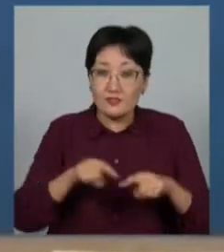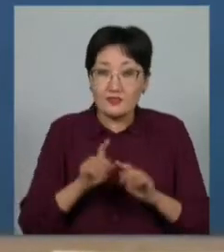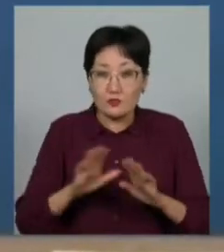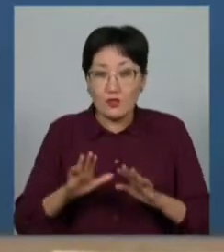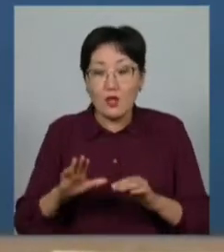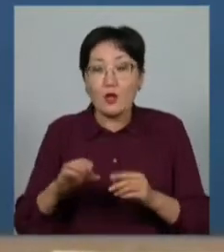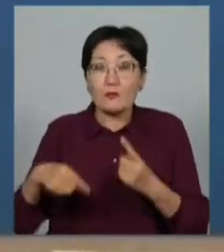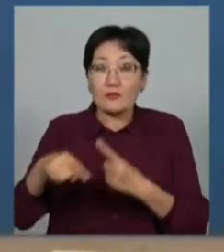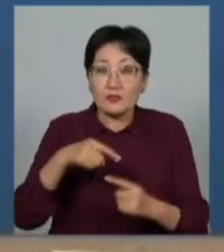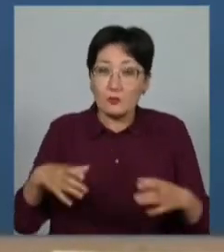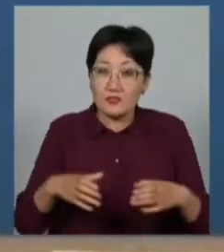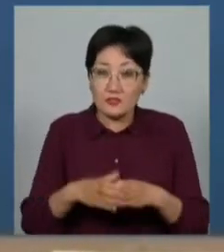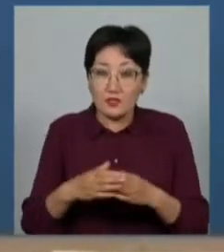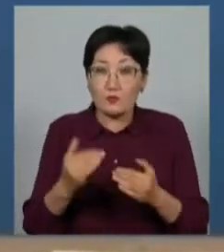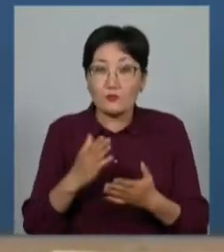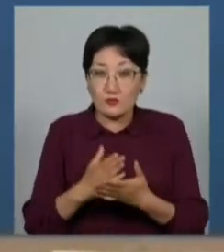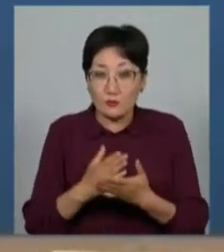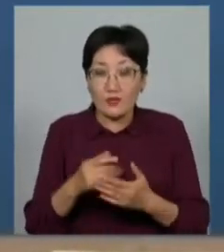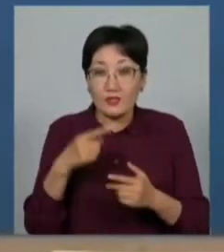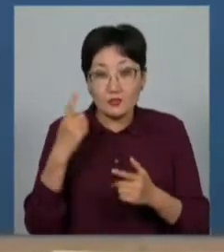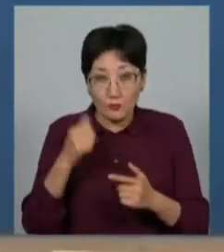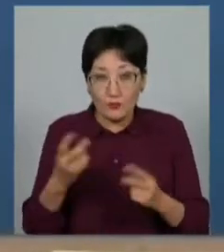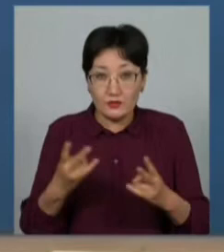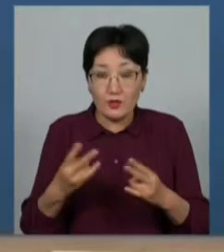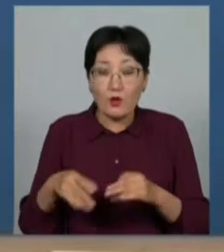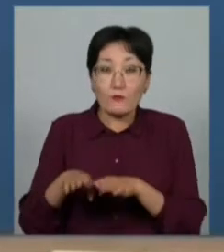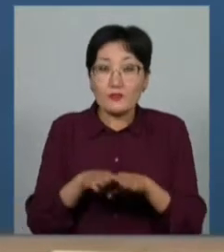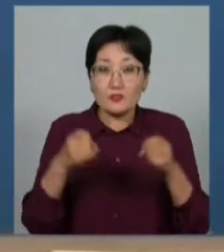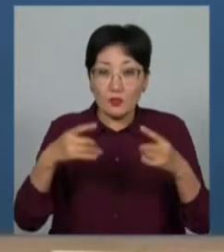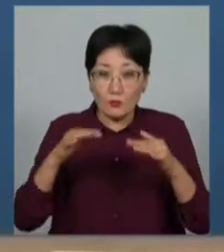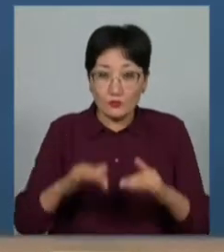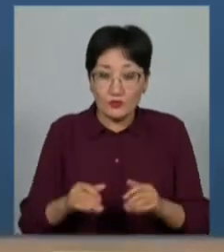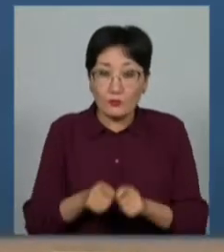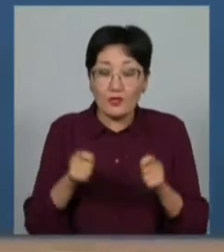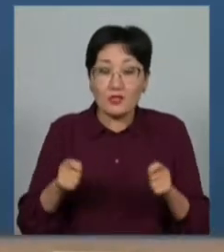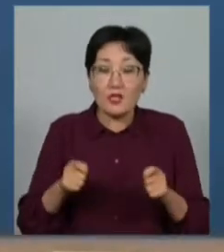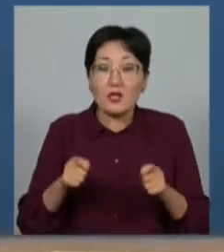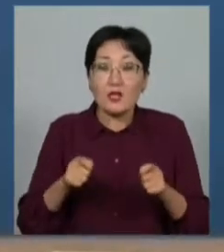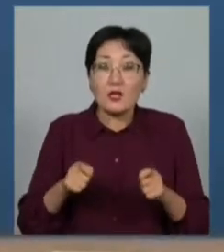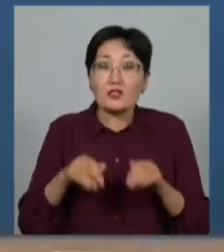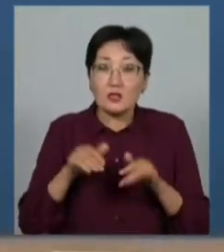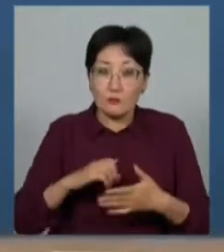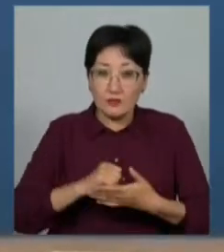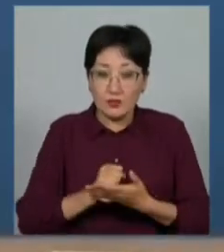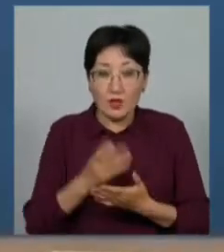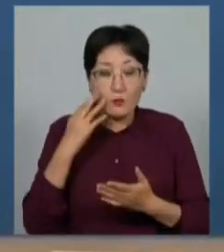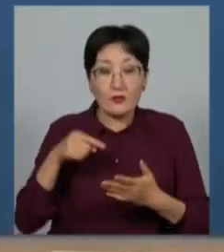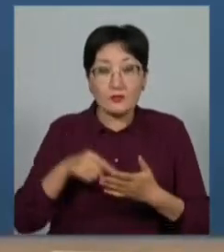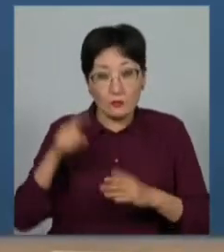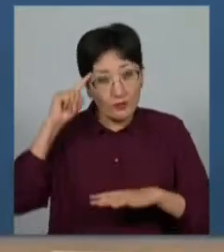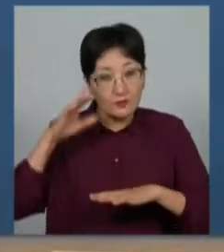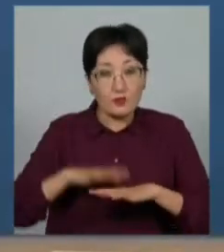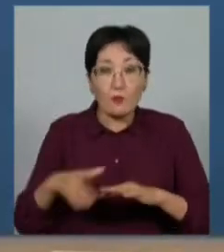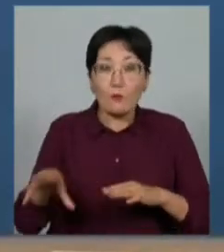емес, коммерциялық компаниялар екенін де ескеру қажет. Сондықтан бірыңғай деректер базасын құру туралы шешім қабылданды. Оған Алматы қаласы